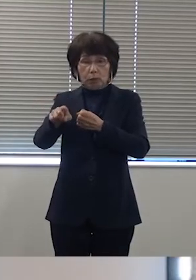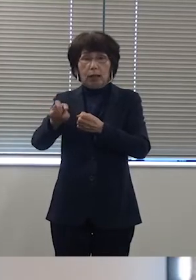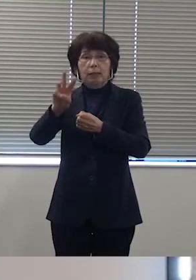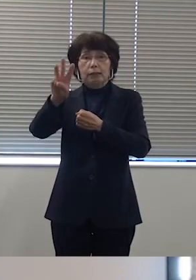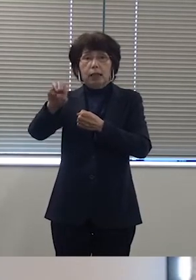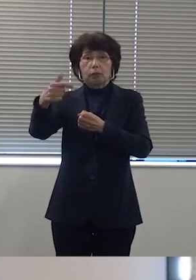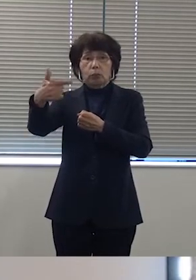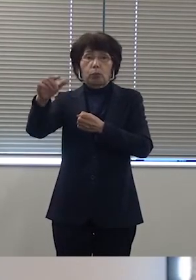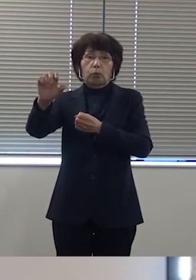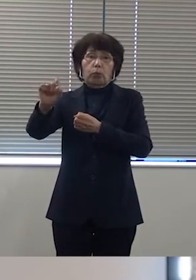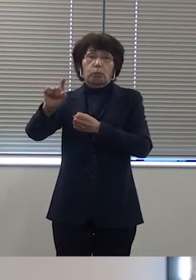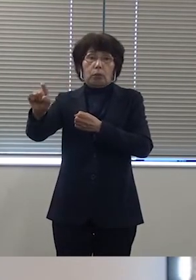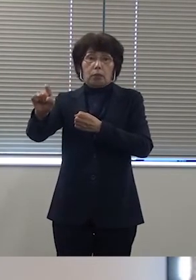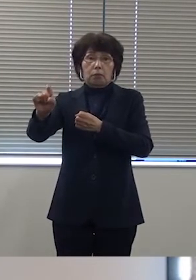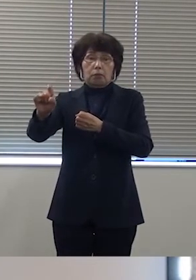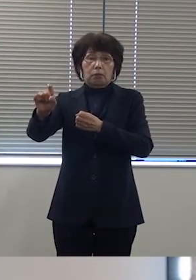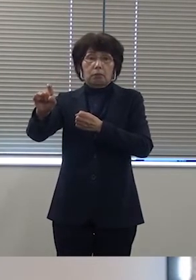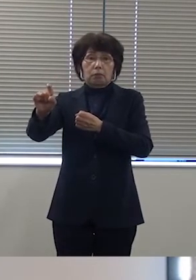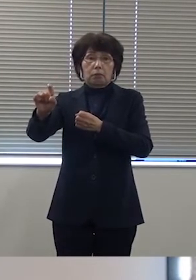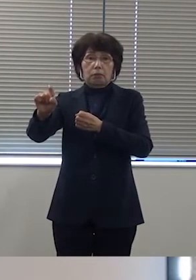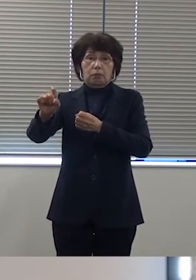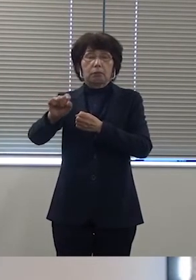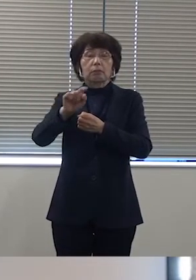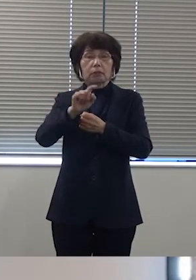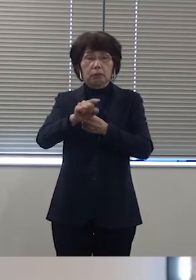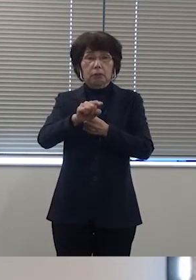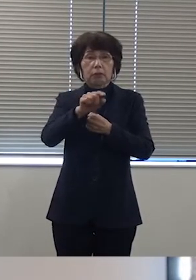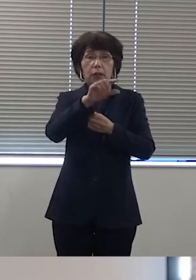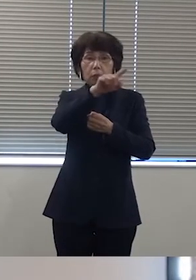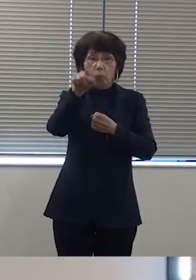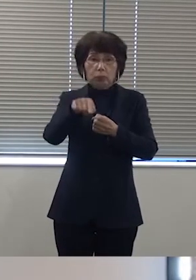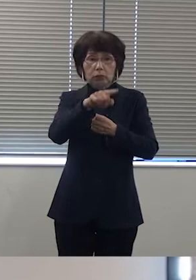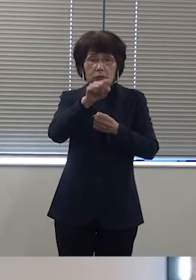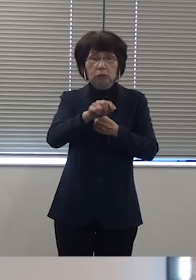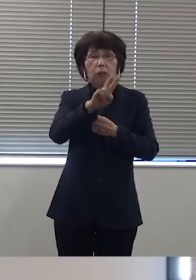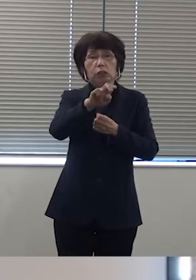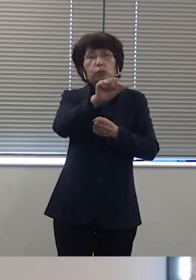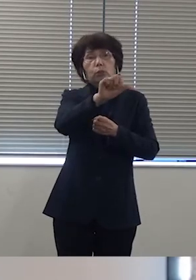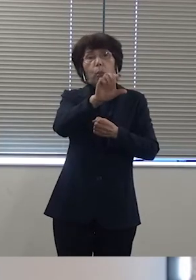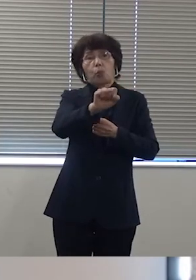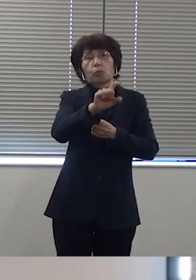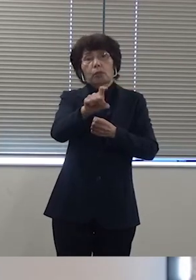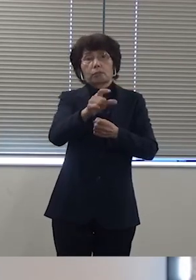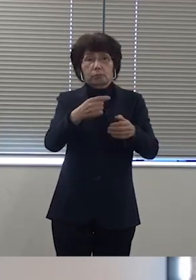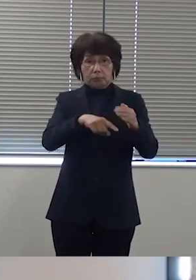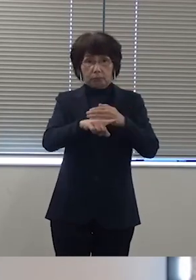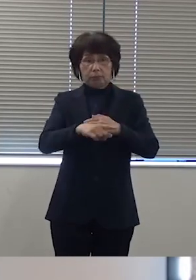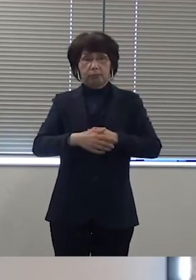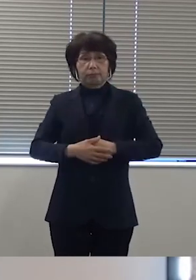ちょっともう一個予算の方の施策で、あの6ページなんですけど、